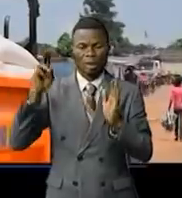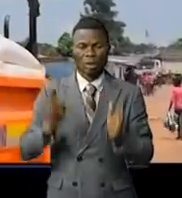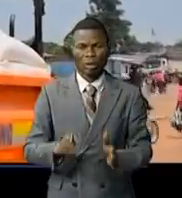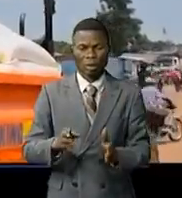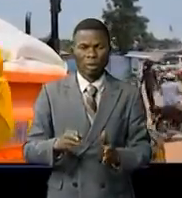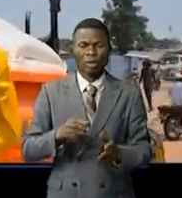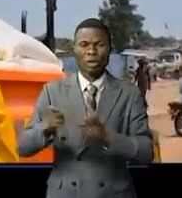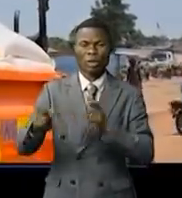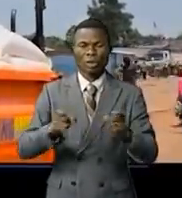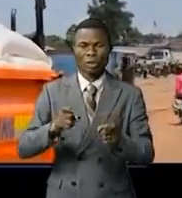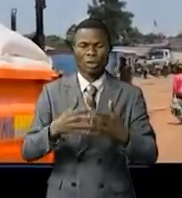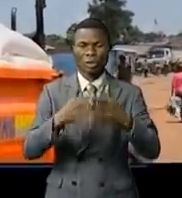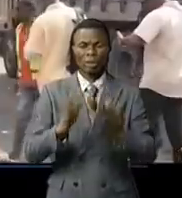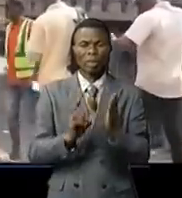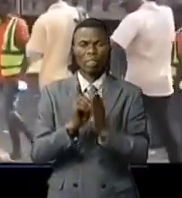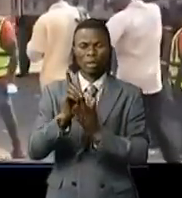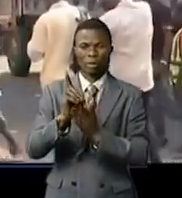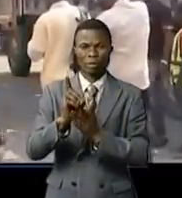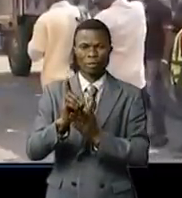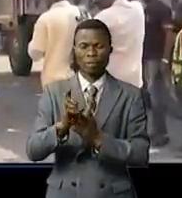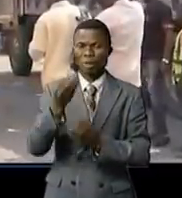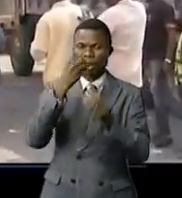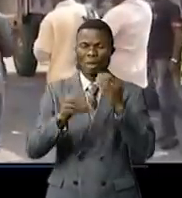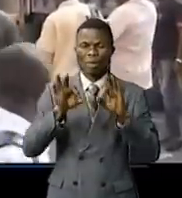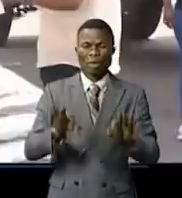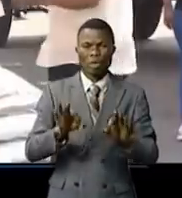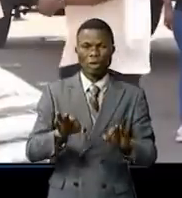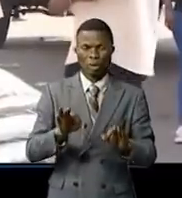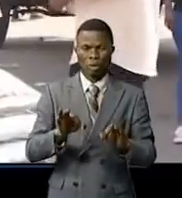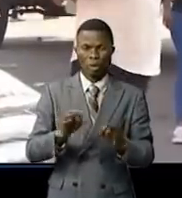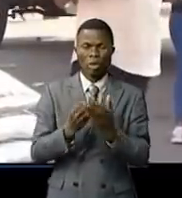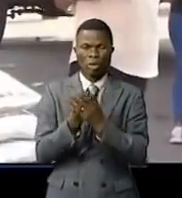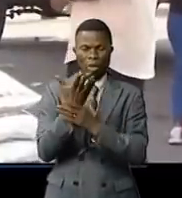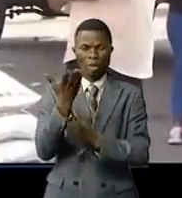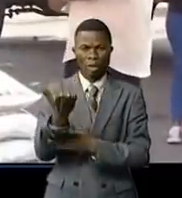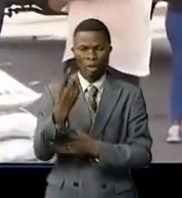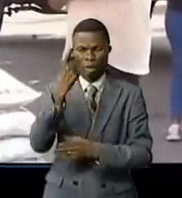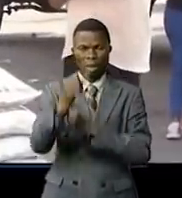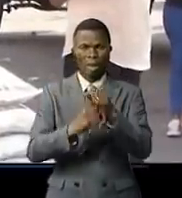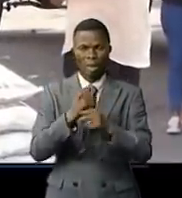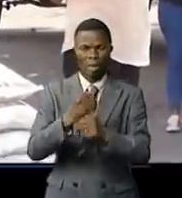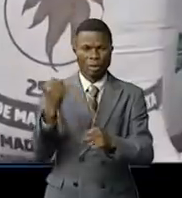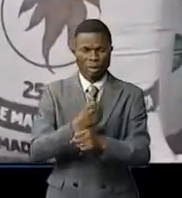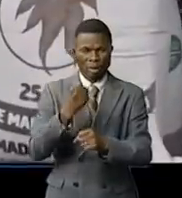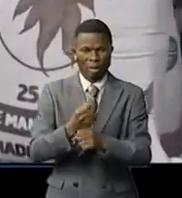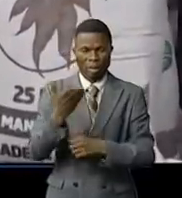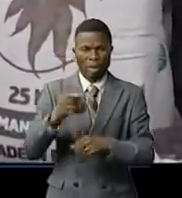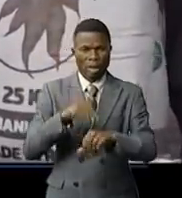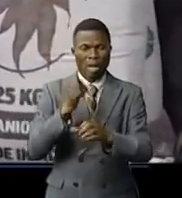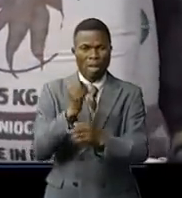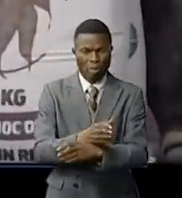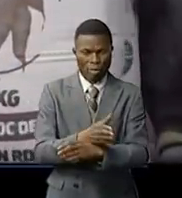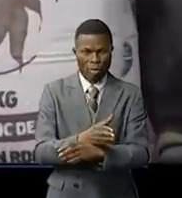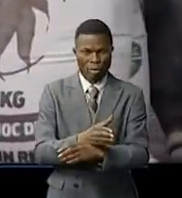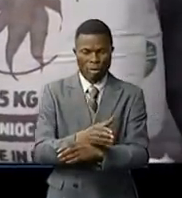et géré par son partenaire de développement Bio Agro Business, porte déjà ses fruits. Après une année de production, l'heure est désormais